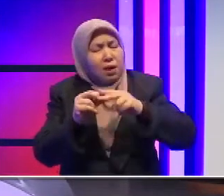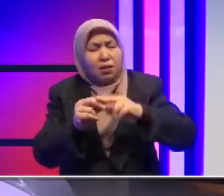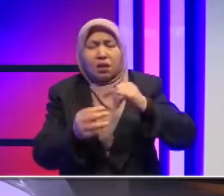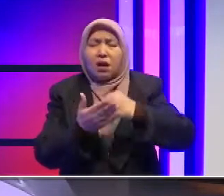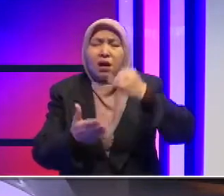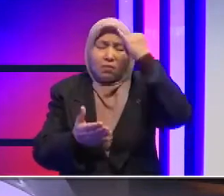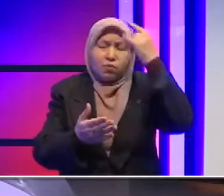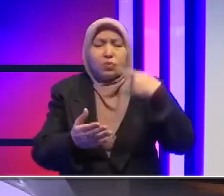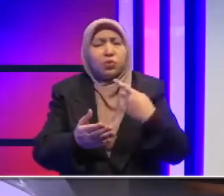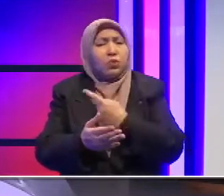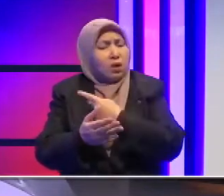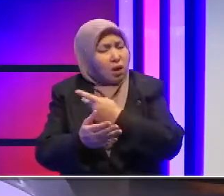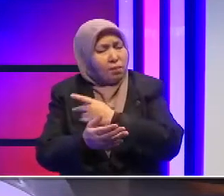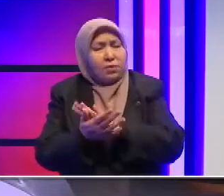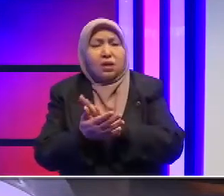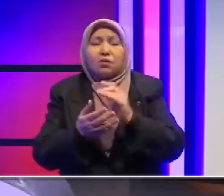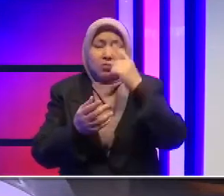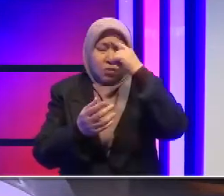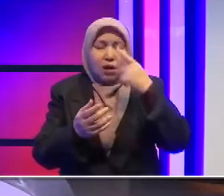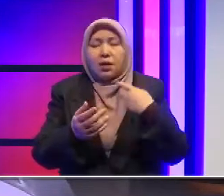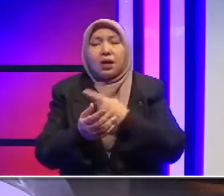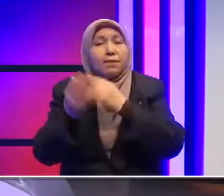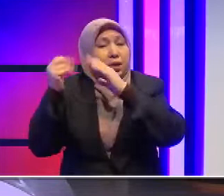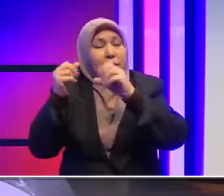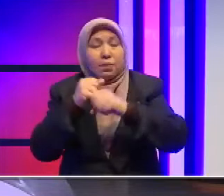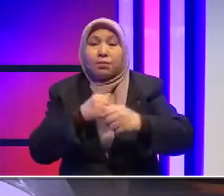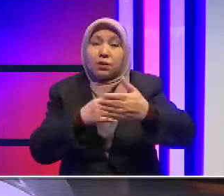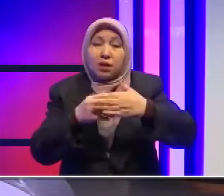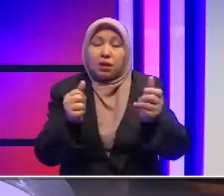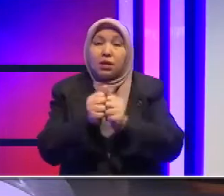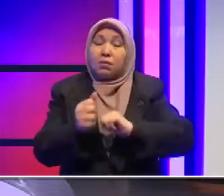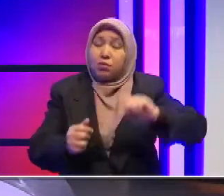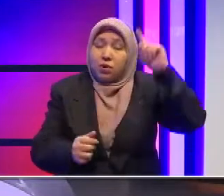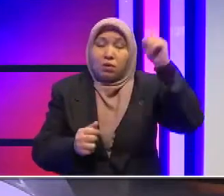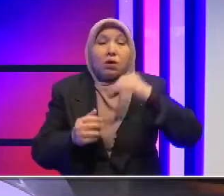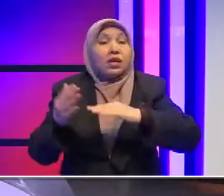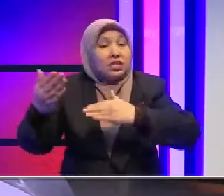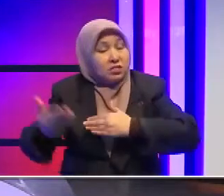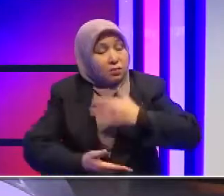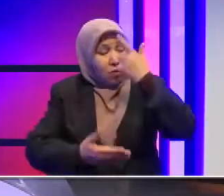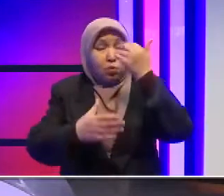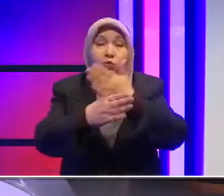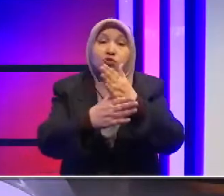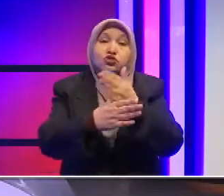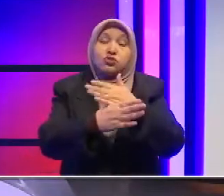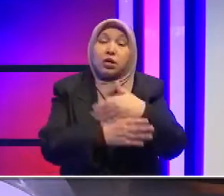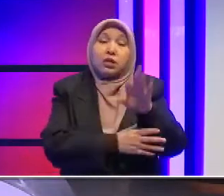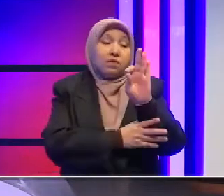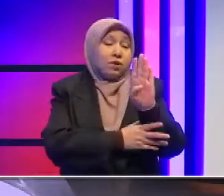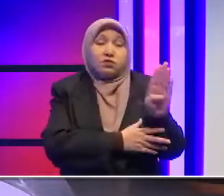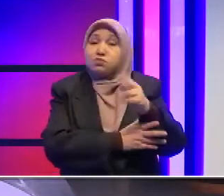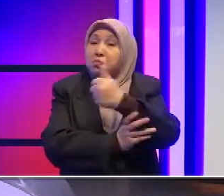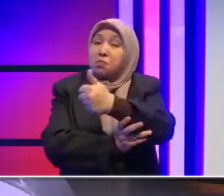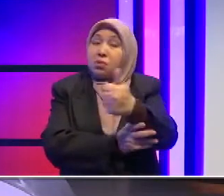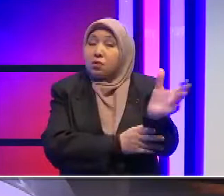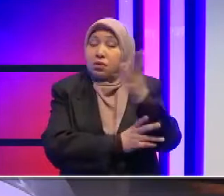'allamtana innaka antal alimul hakim rabbi zidni ilma. Kita jemput pada tuan-tuan untuk share, kongsikan di Facebook masing-masing,